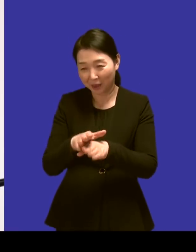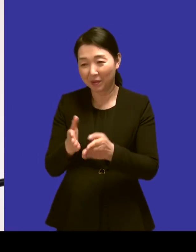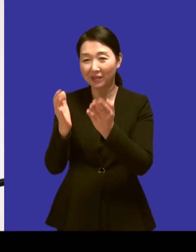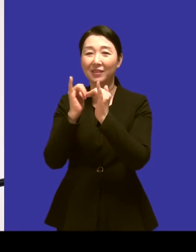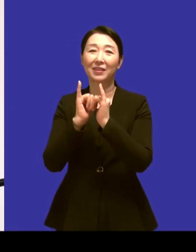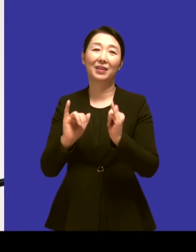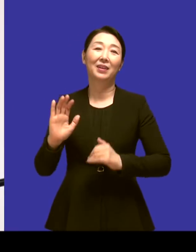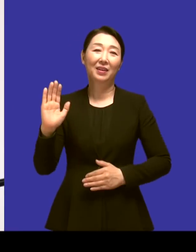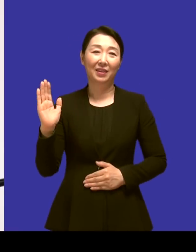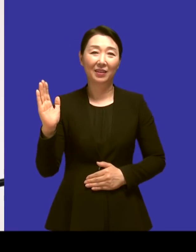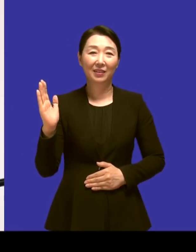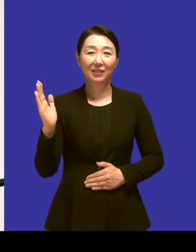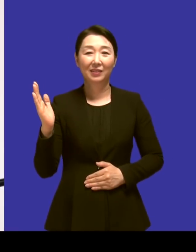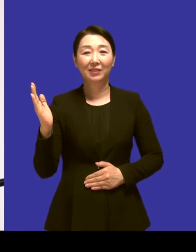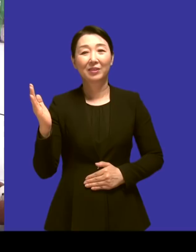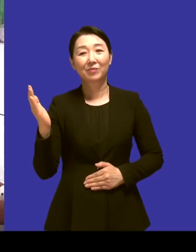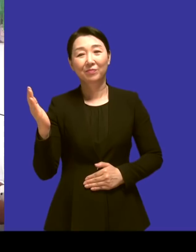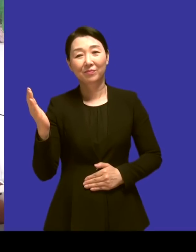예배하는 자 되어